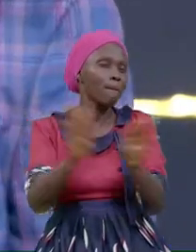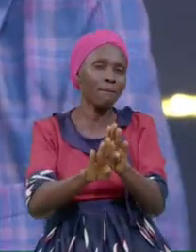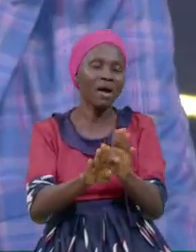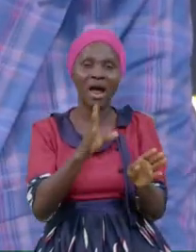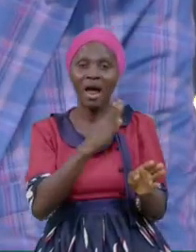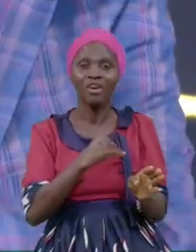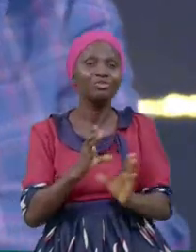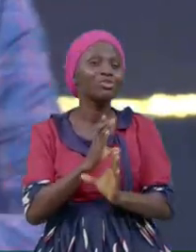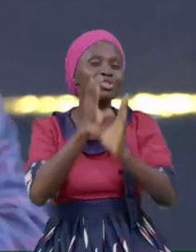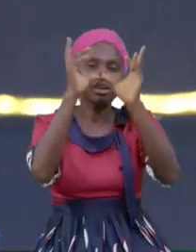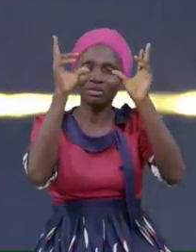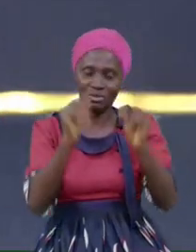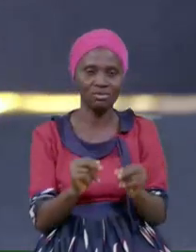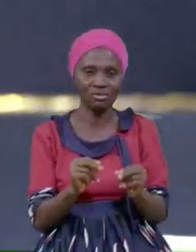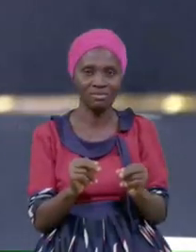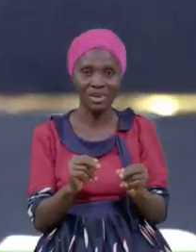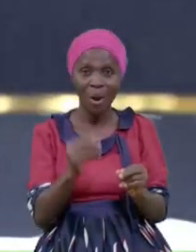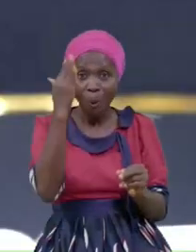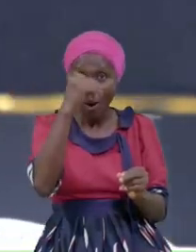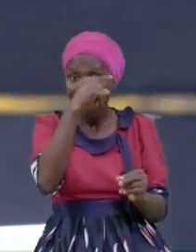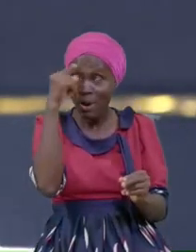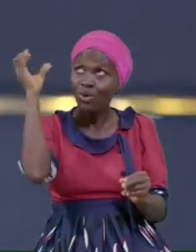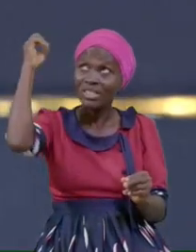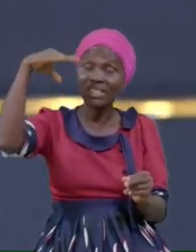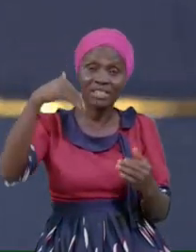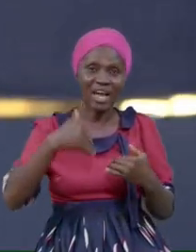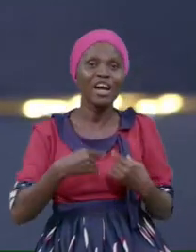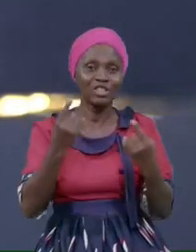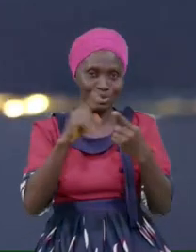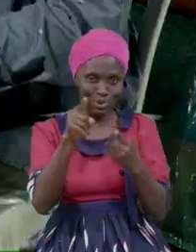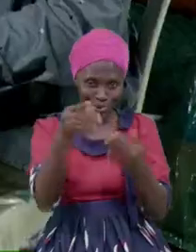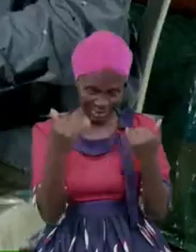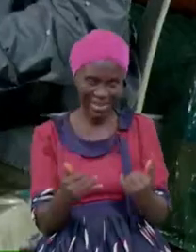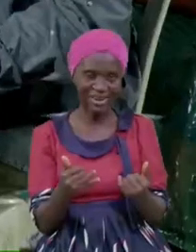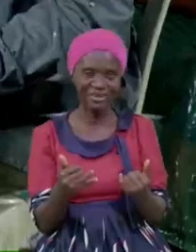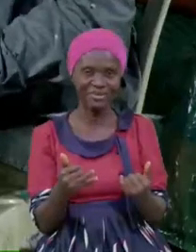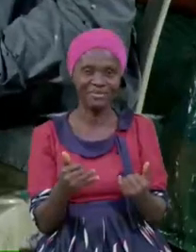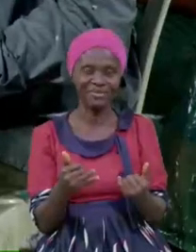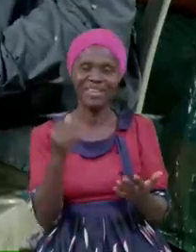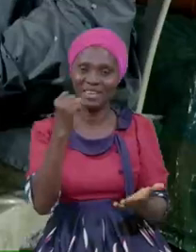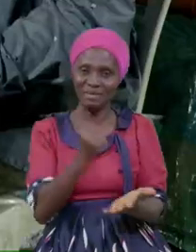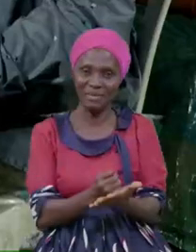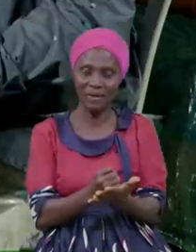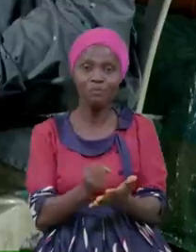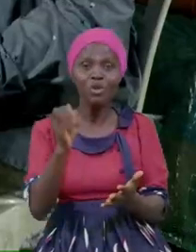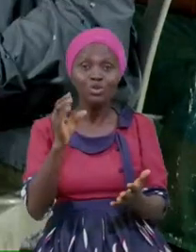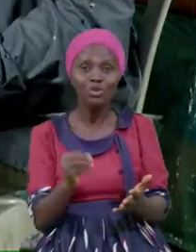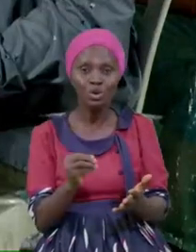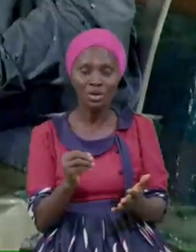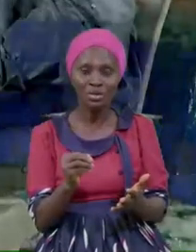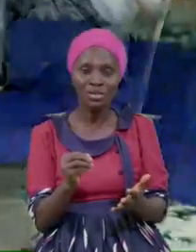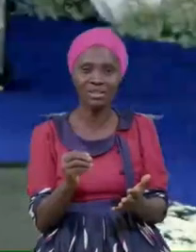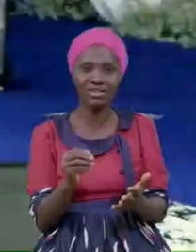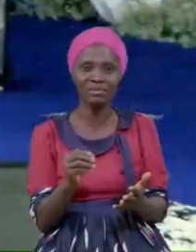va, la grâce maintenant est venue. Pour ce type de nom, la grâce est venue. Alors, l'impiété frappe à